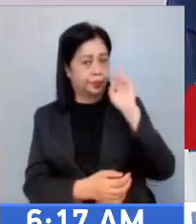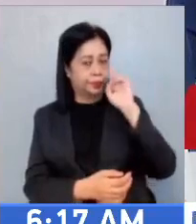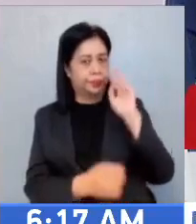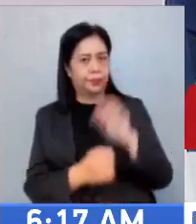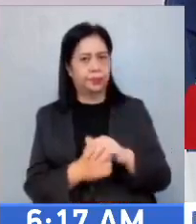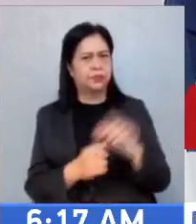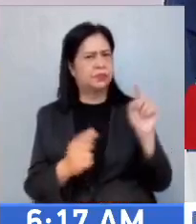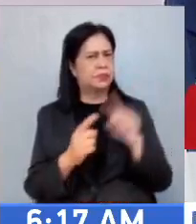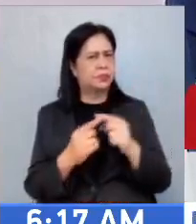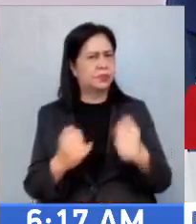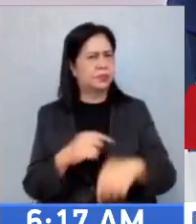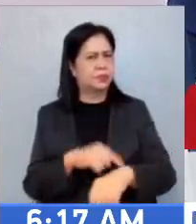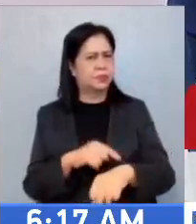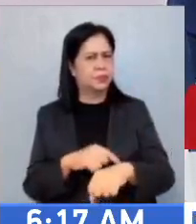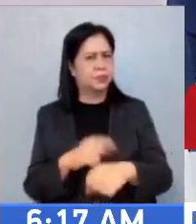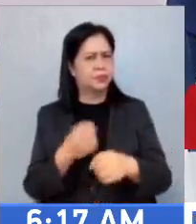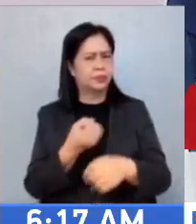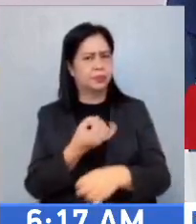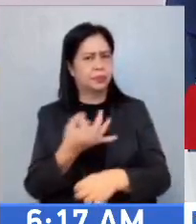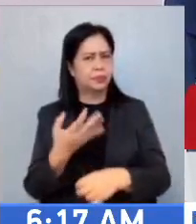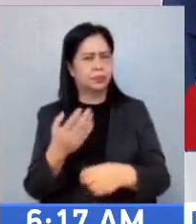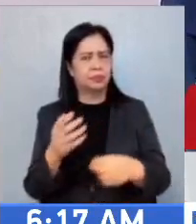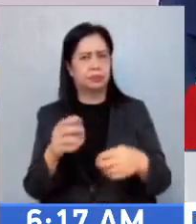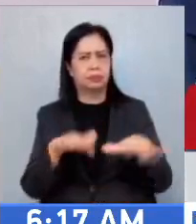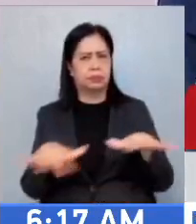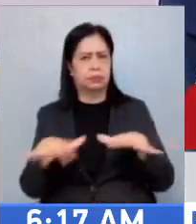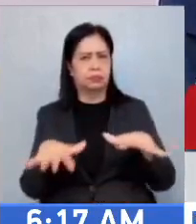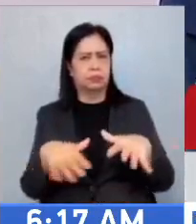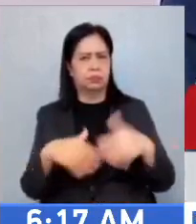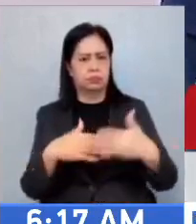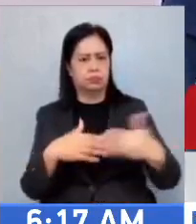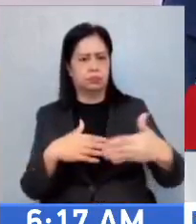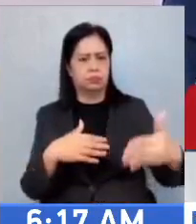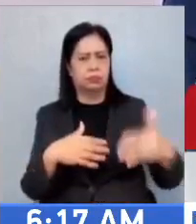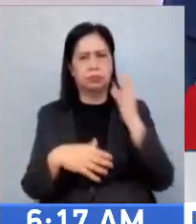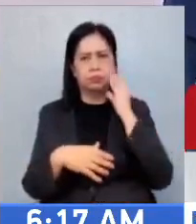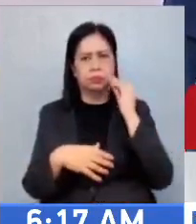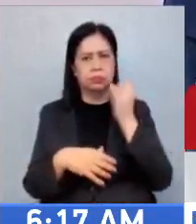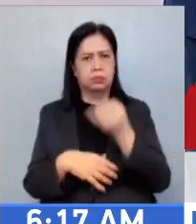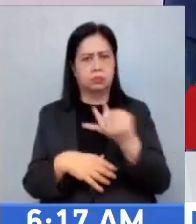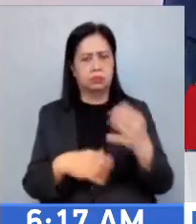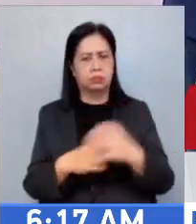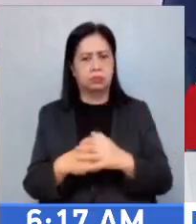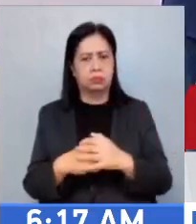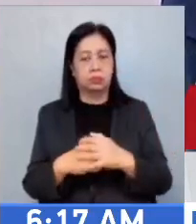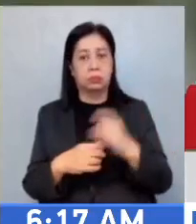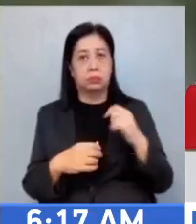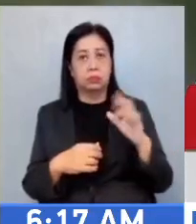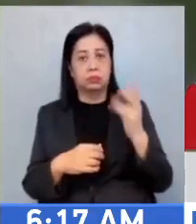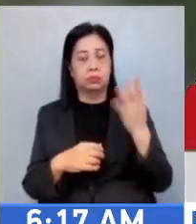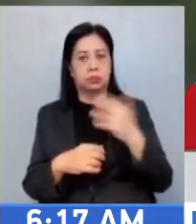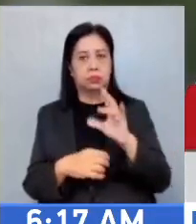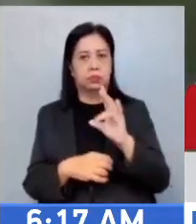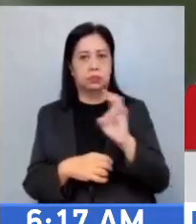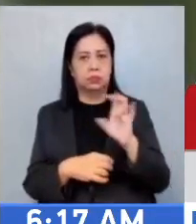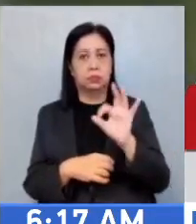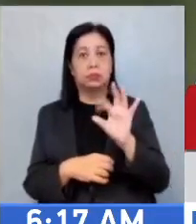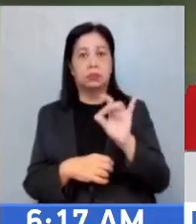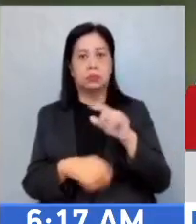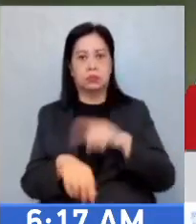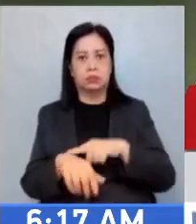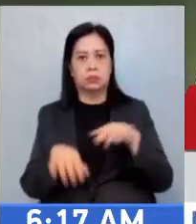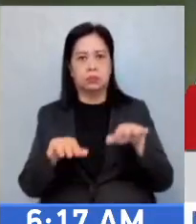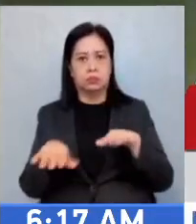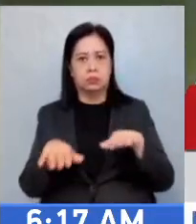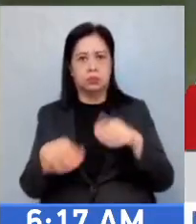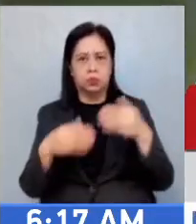ito, ilang aftershocks na po ang naranasan? Hanggang 7 ng umaga may 798 po na aftershocks.